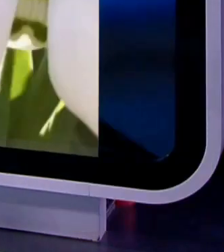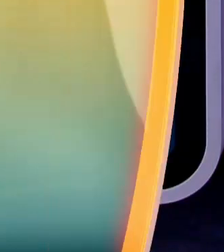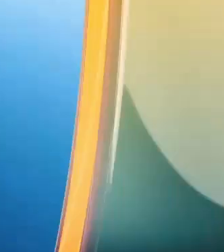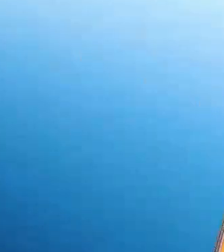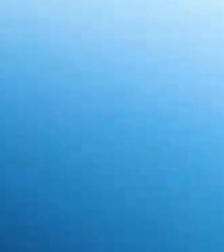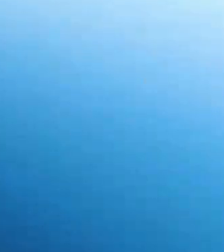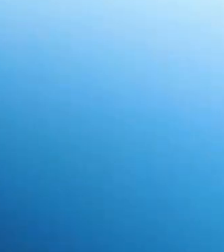гледане